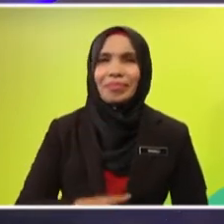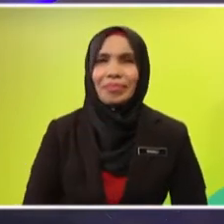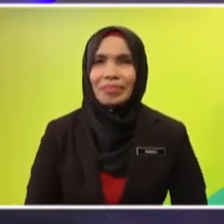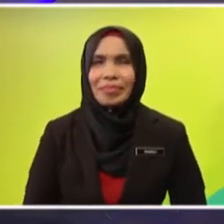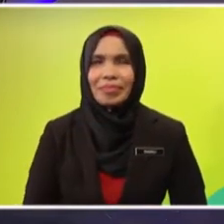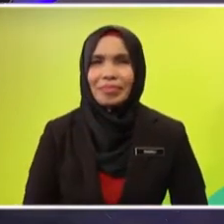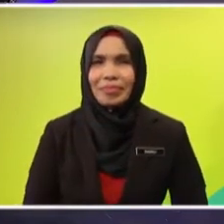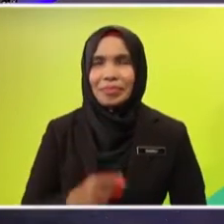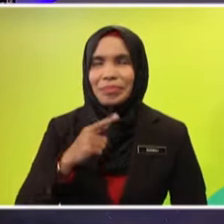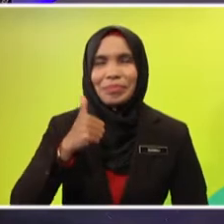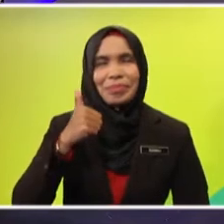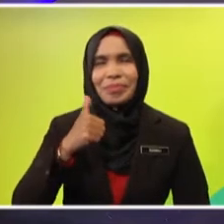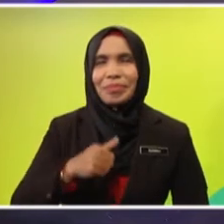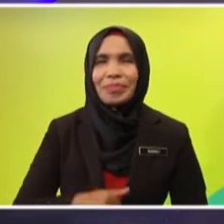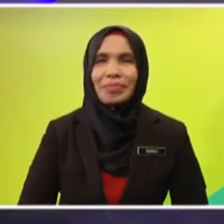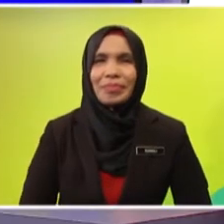sangat-sangat